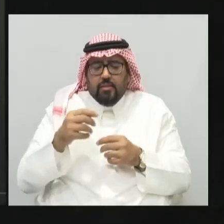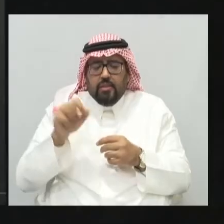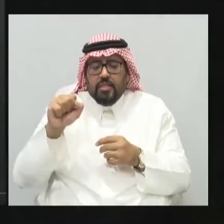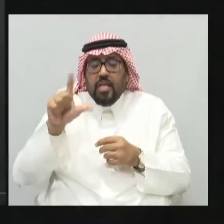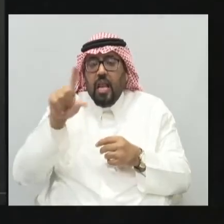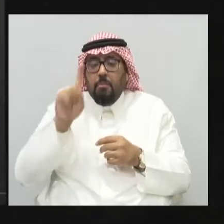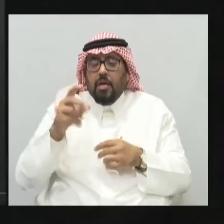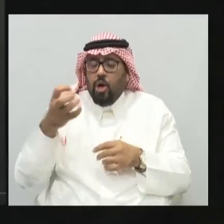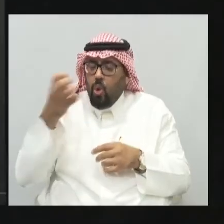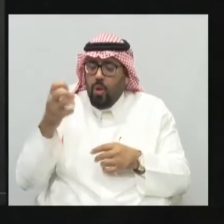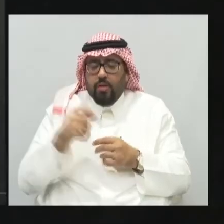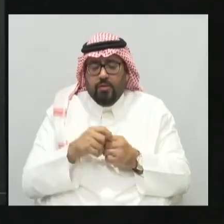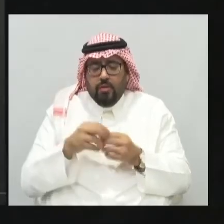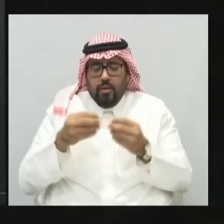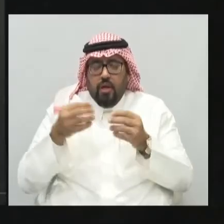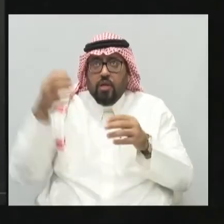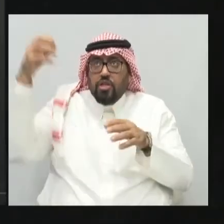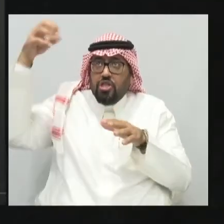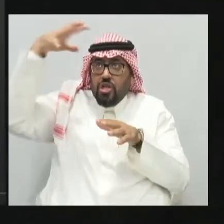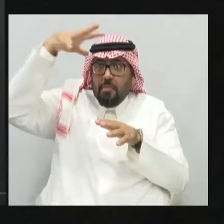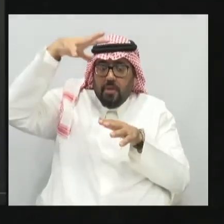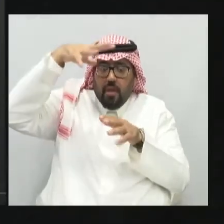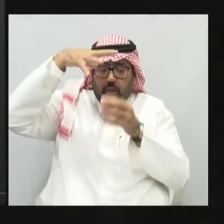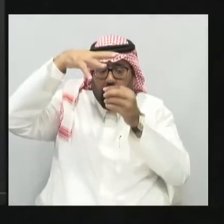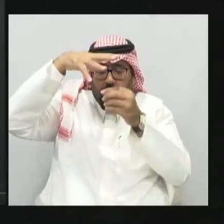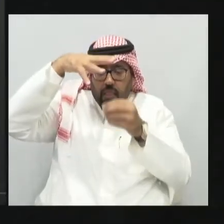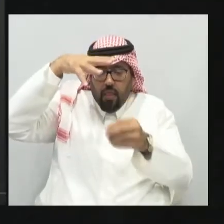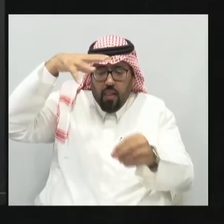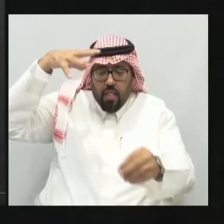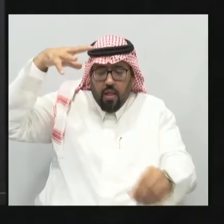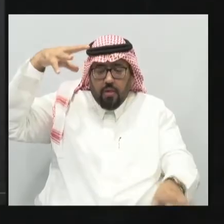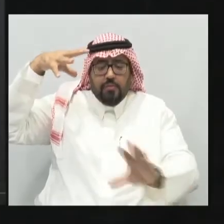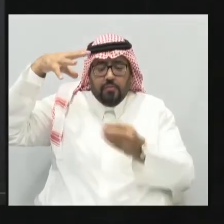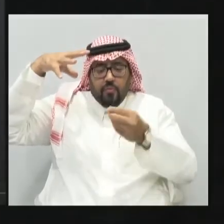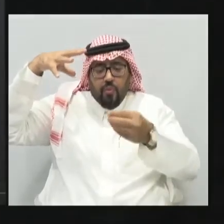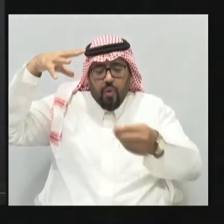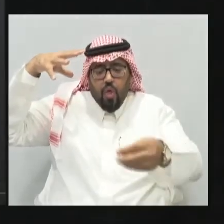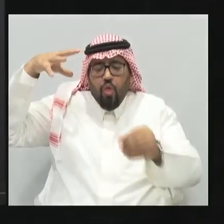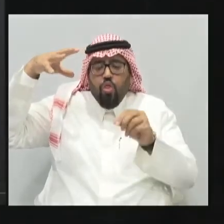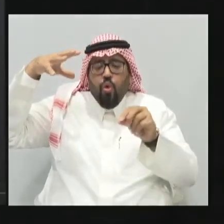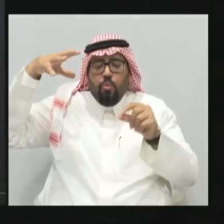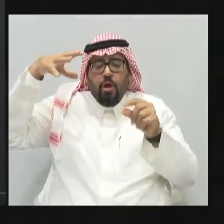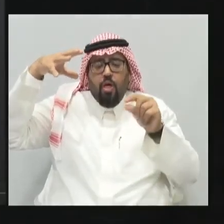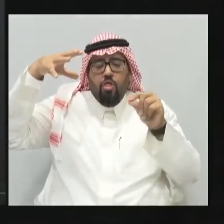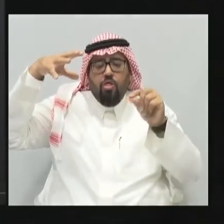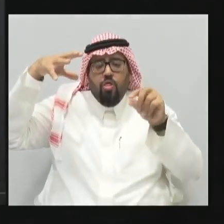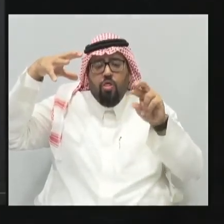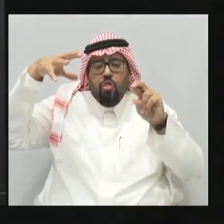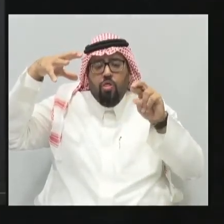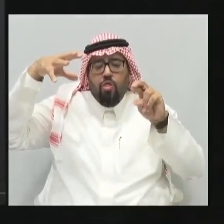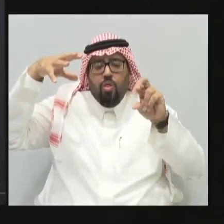صلب بعد فتره لما تشرق الشمس او تطلع الشمس يذوب ويتحول